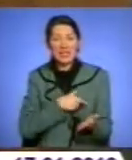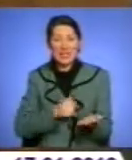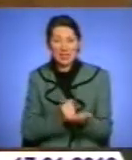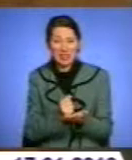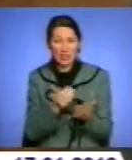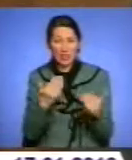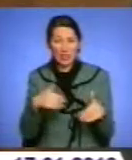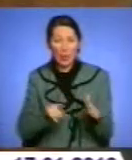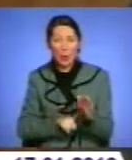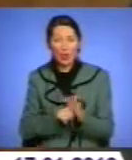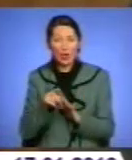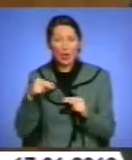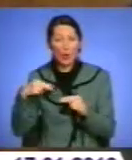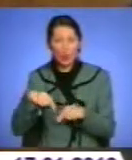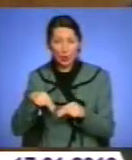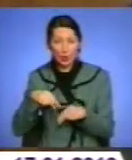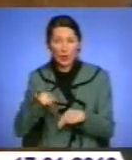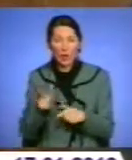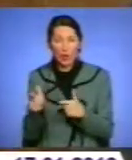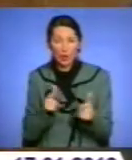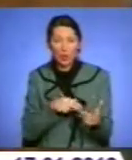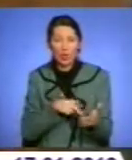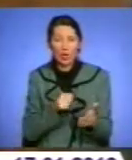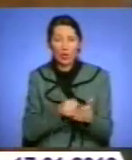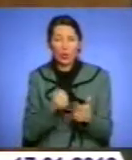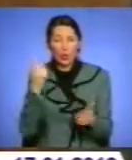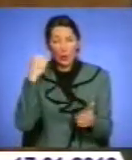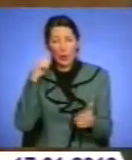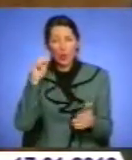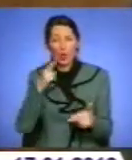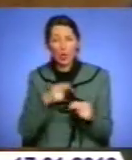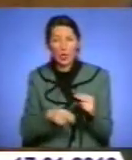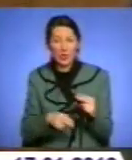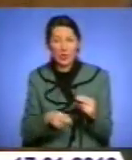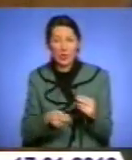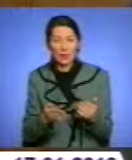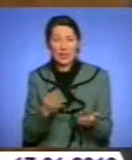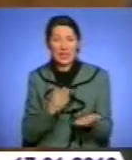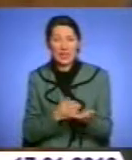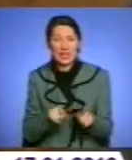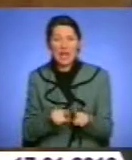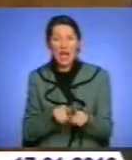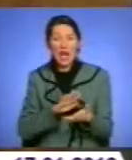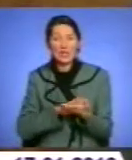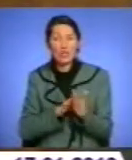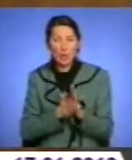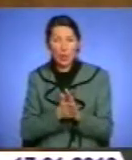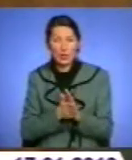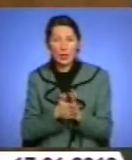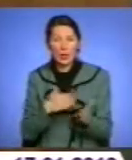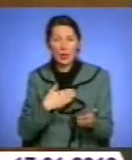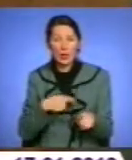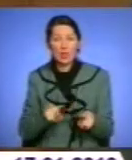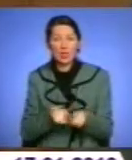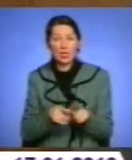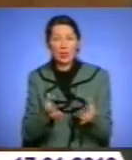почав працювати, він готовий був йти до переможного кінця, але є така ситуація, і ми теж